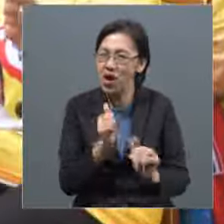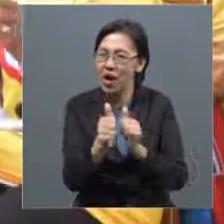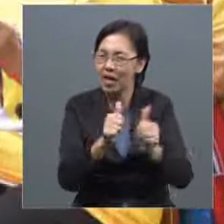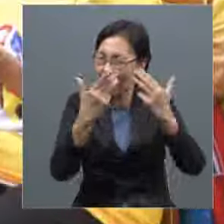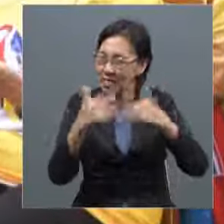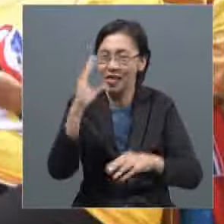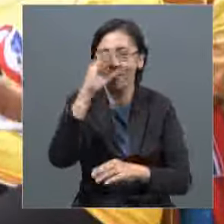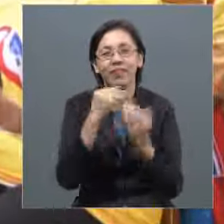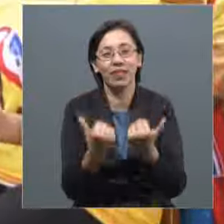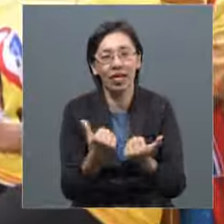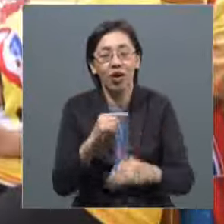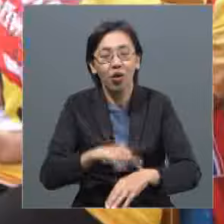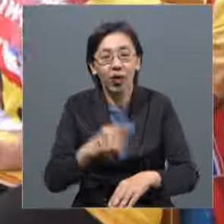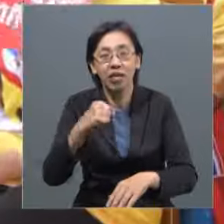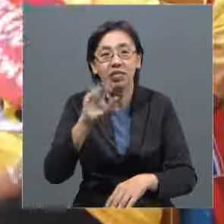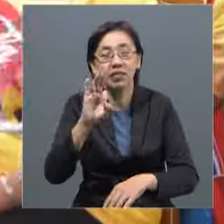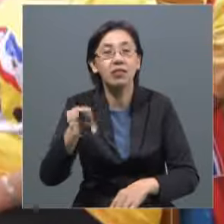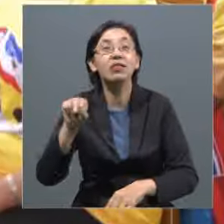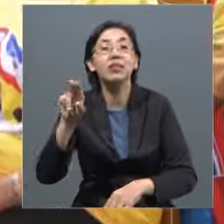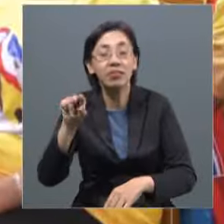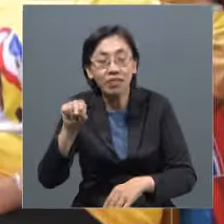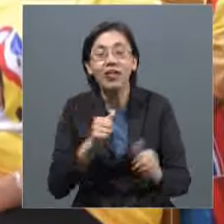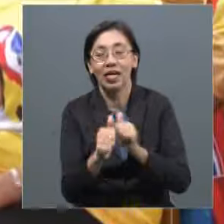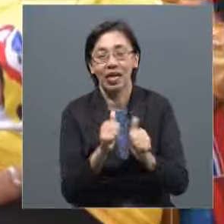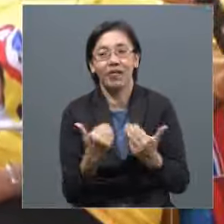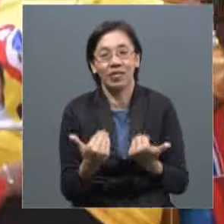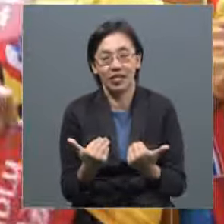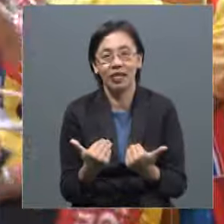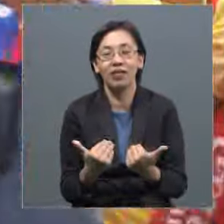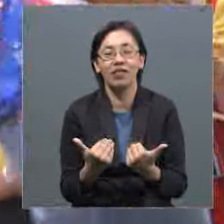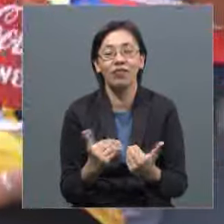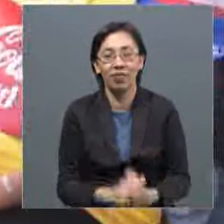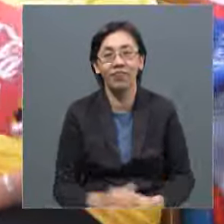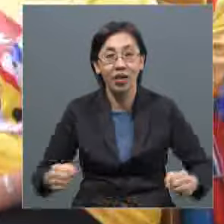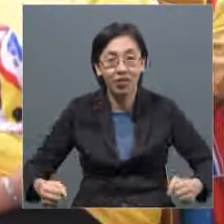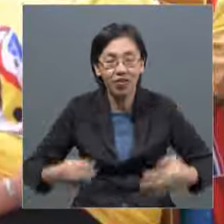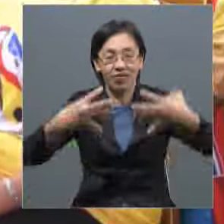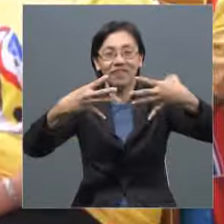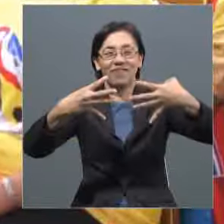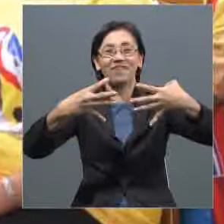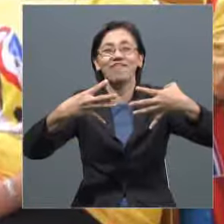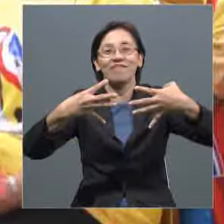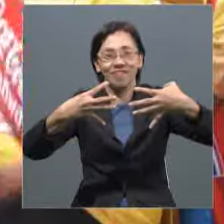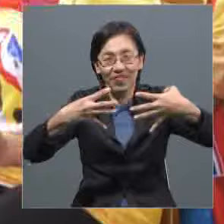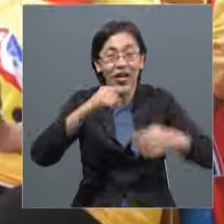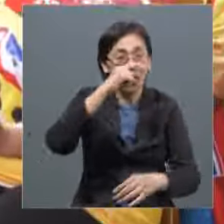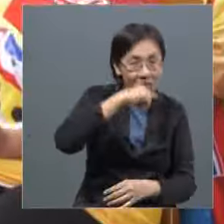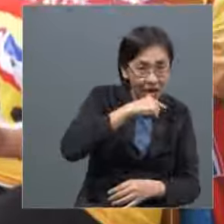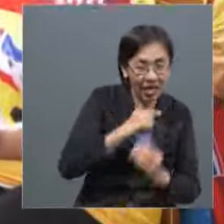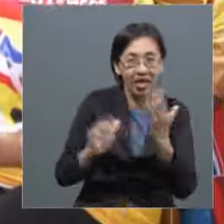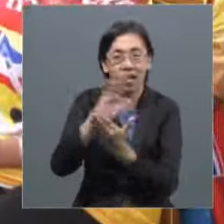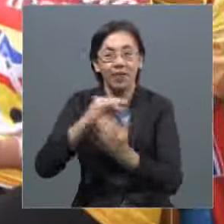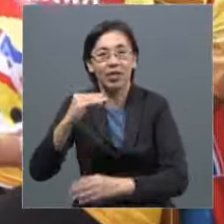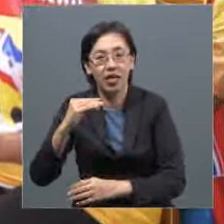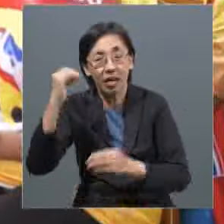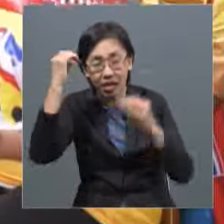คืนนี้อย่าลืมนะครับเวลา 19:30 นาทีรอบ8คนสุดท้ายนะครับน้องเทนนิสจะเข้าไปพบกับนักกีฬาจากประเ